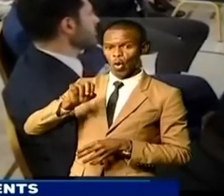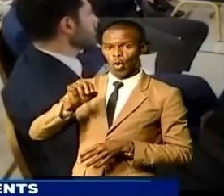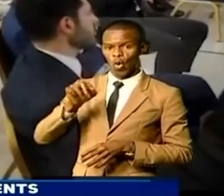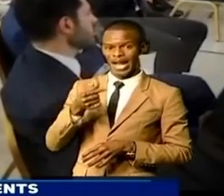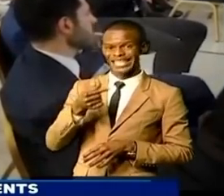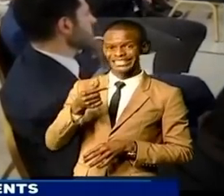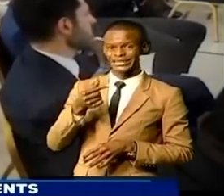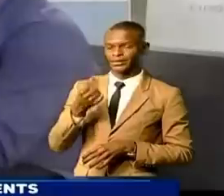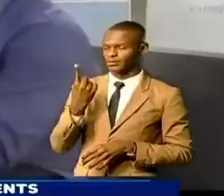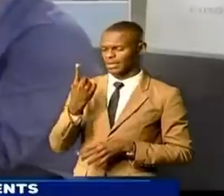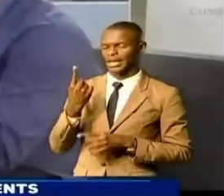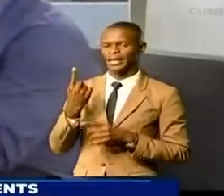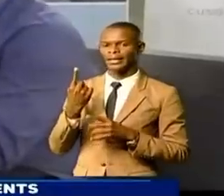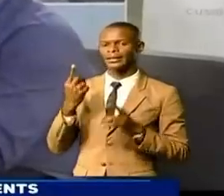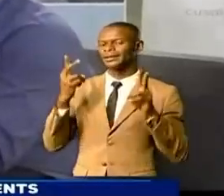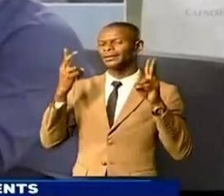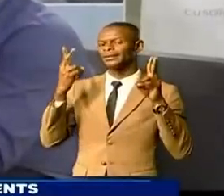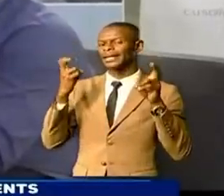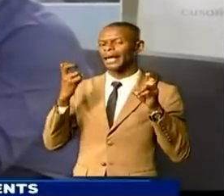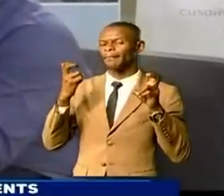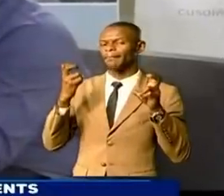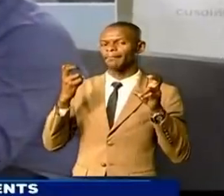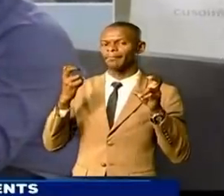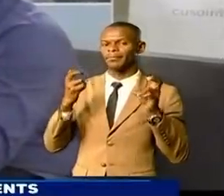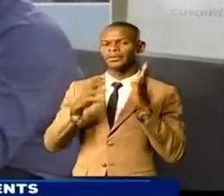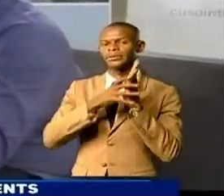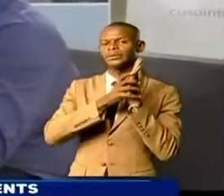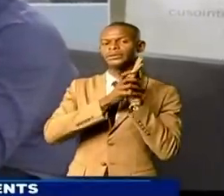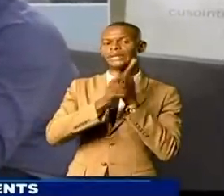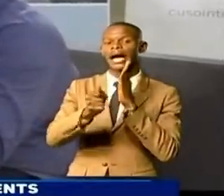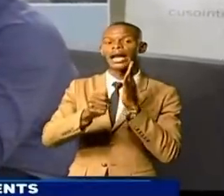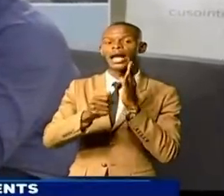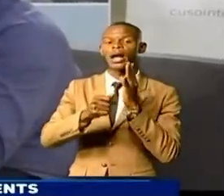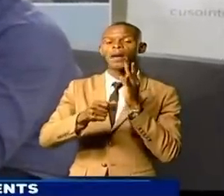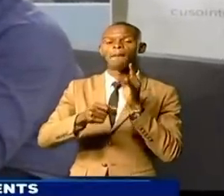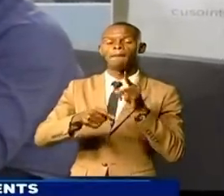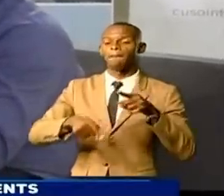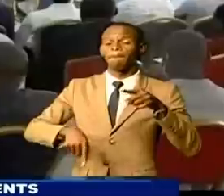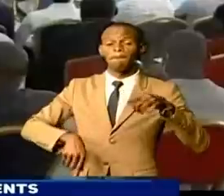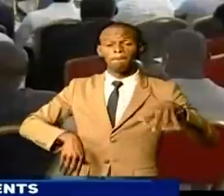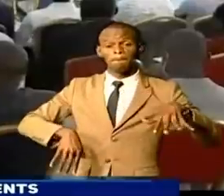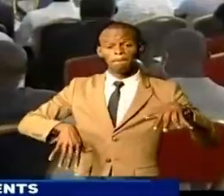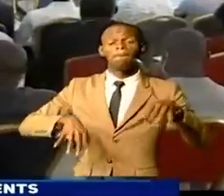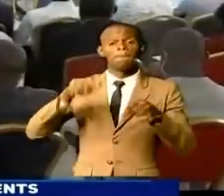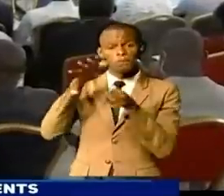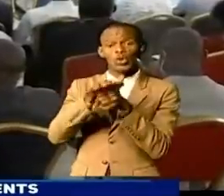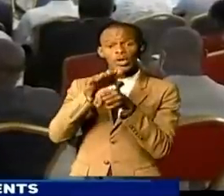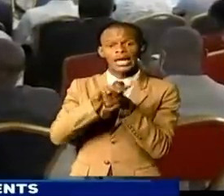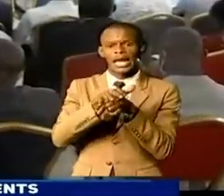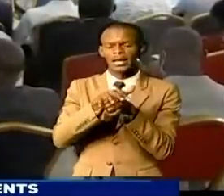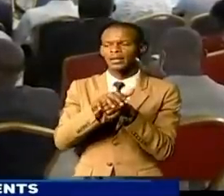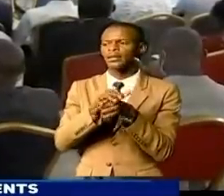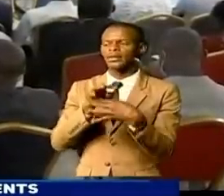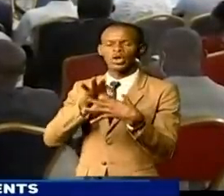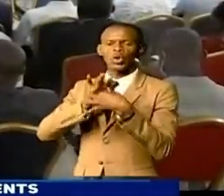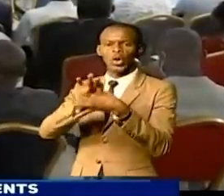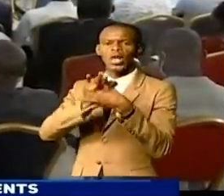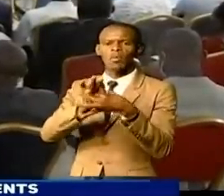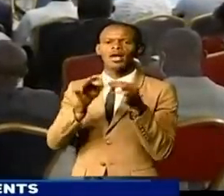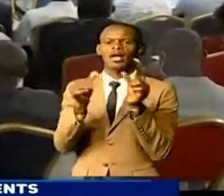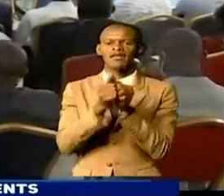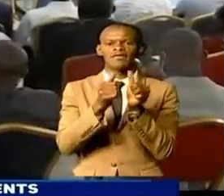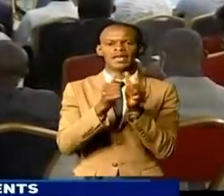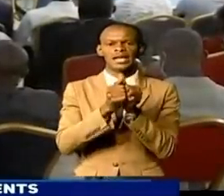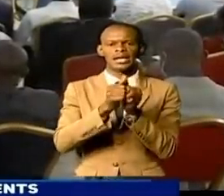projet Talent Pluriel en partenariat avec l'Agence nationale pour le développement de l'entrepreneuriat congolais, ANADEC. C'est ce qui